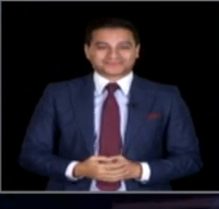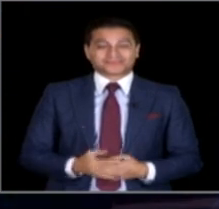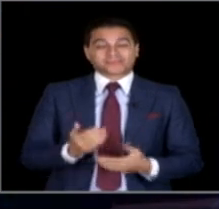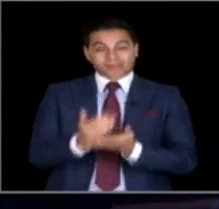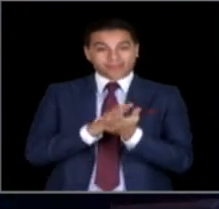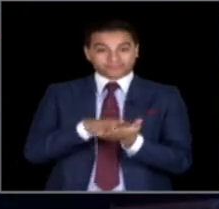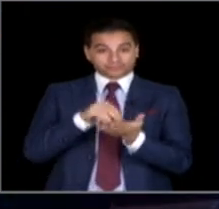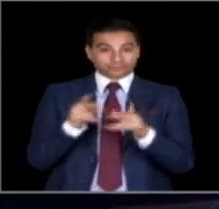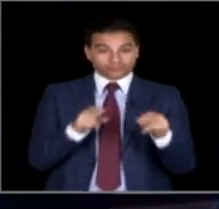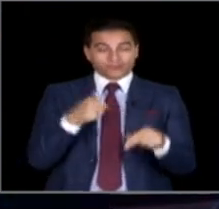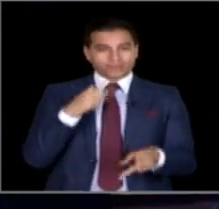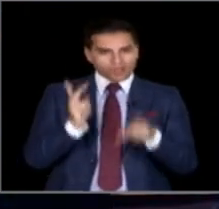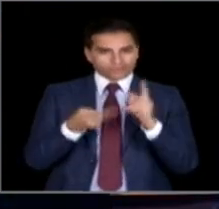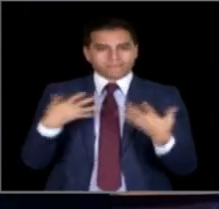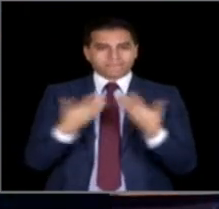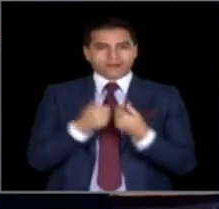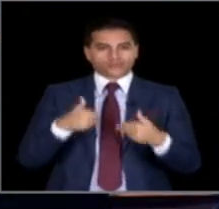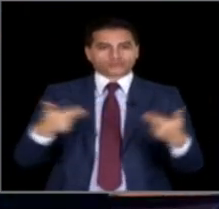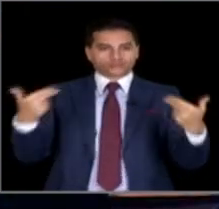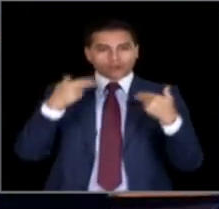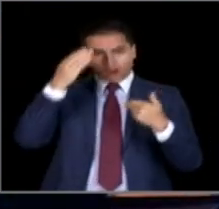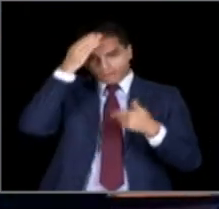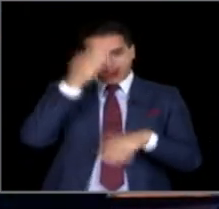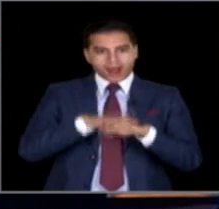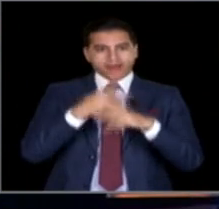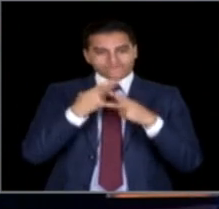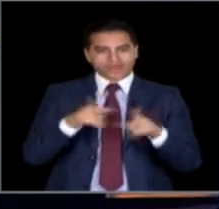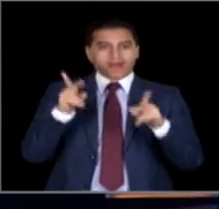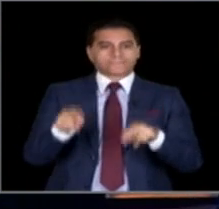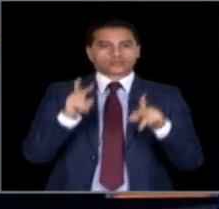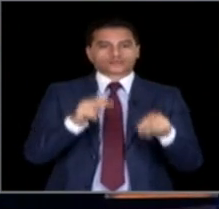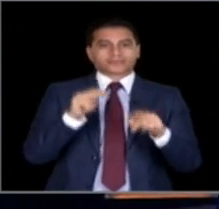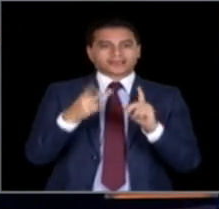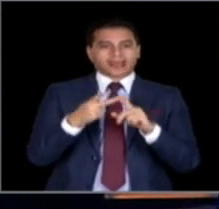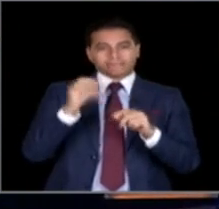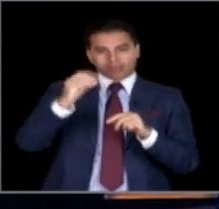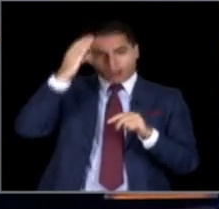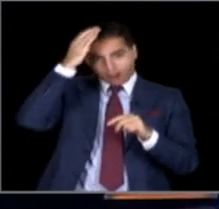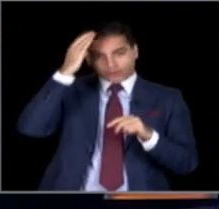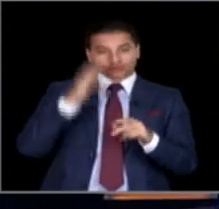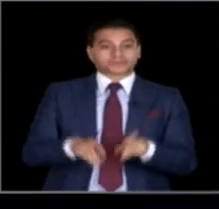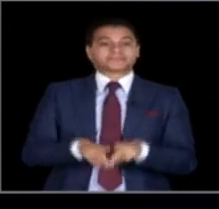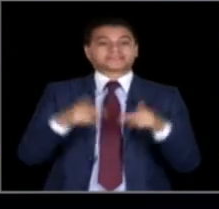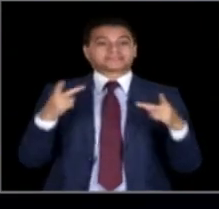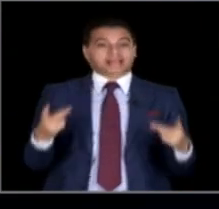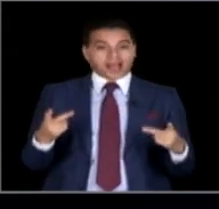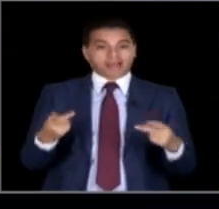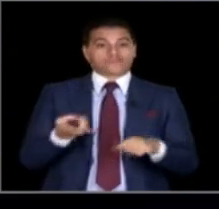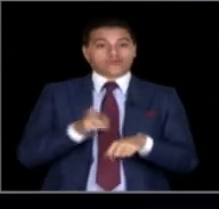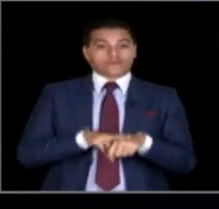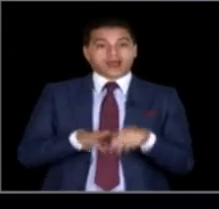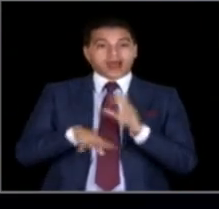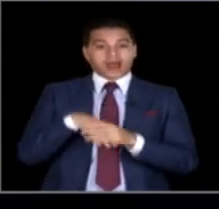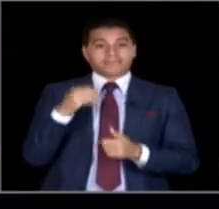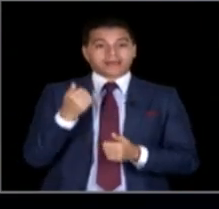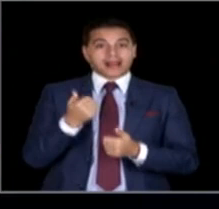قبل بداية الموسم احتفلنا سوا في استوديو العباقرة بانطلاق الموسم الثاني للعباقرة قادرون باختلاف،